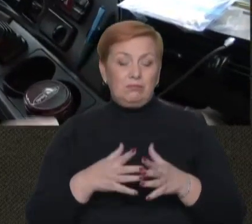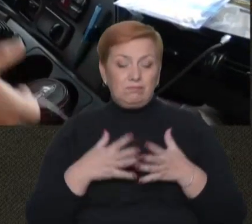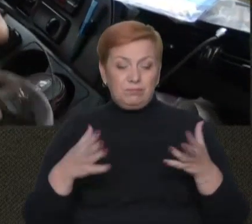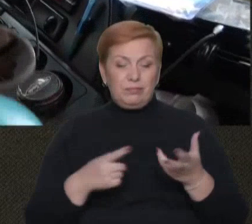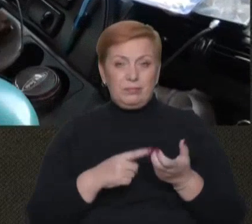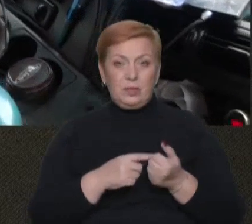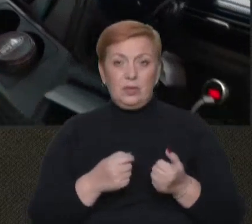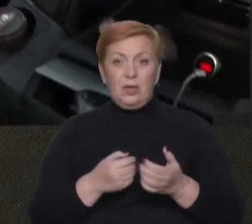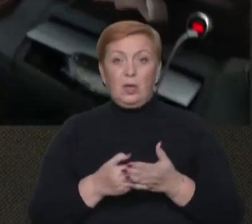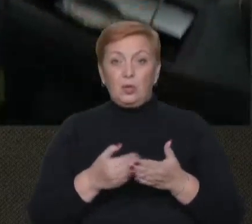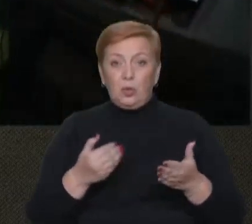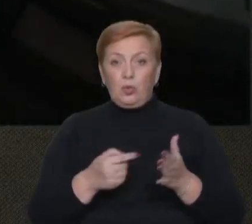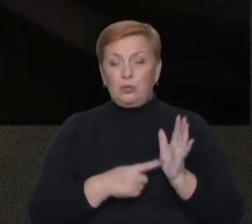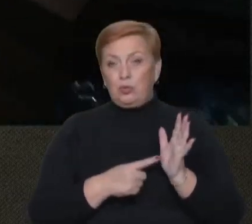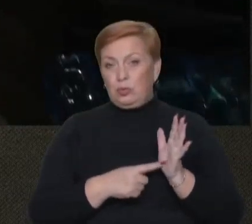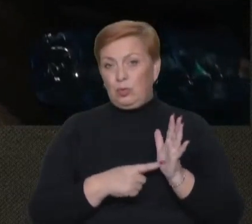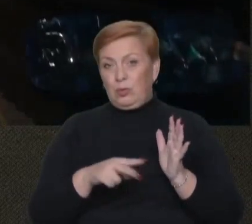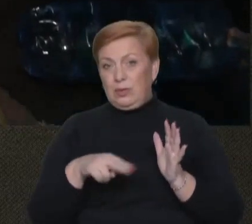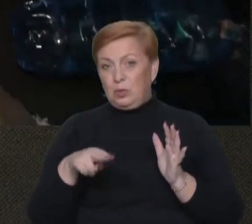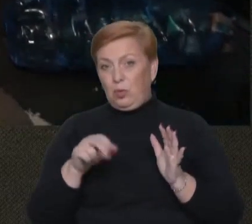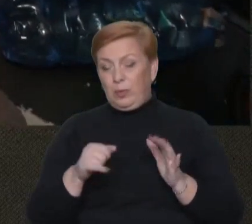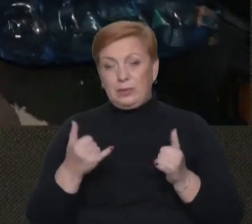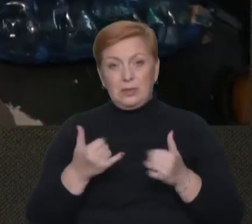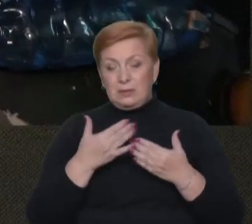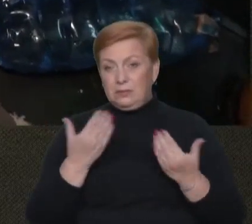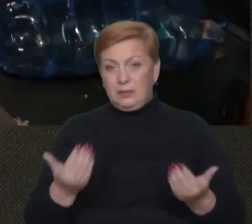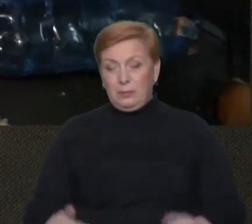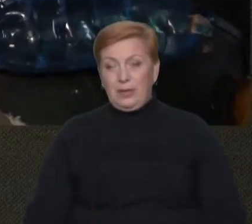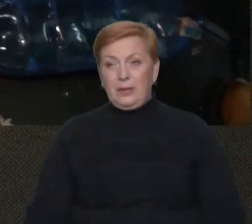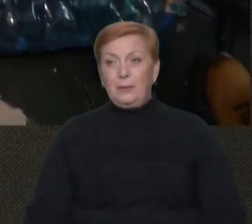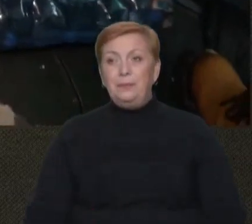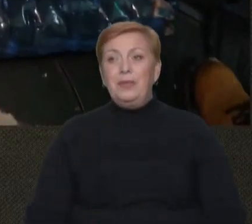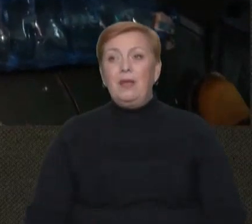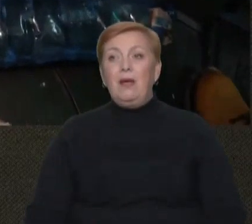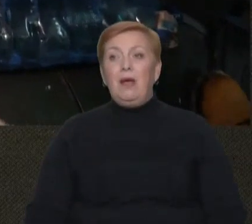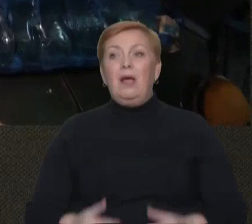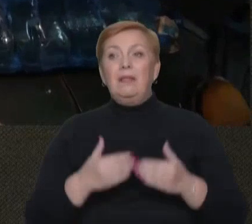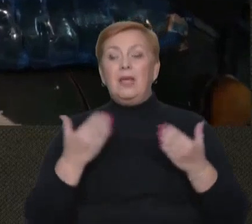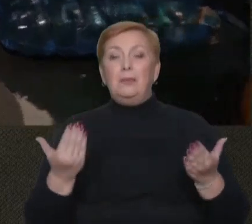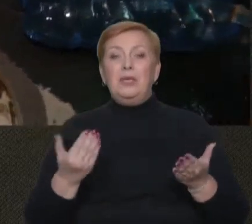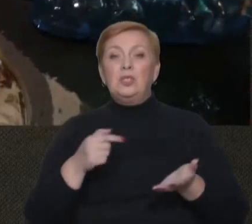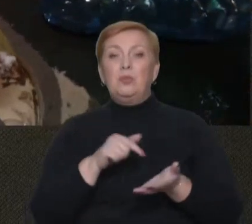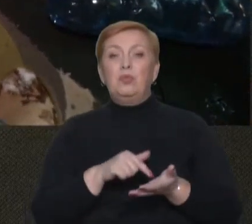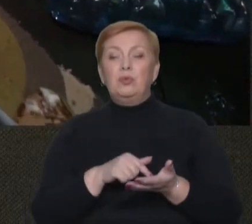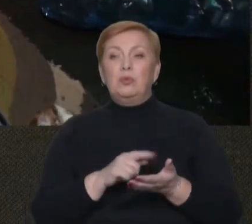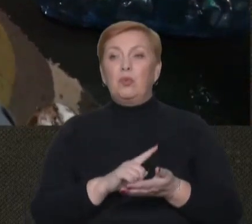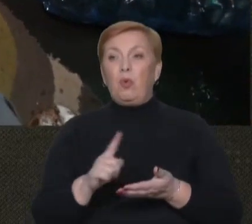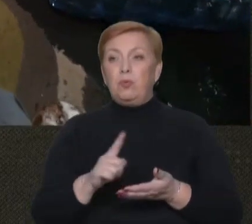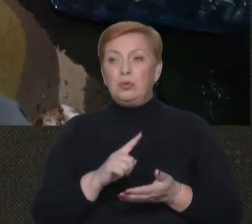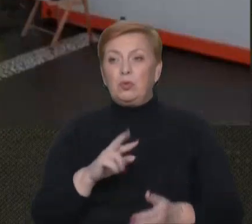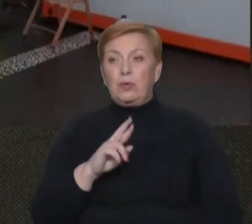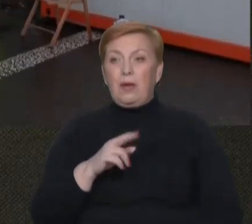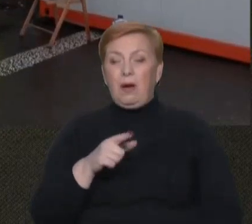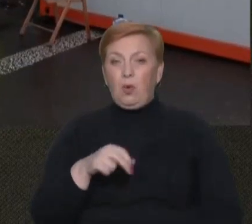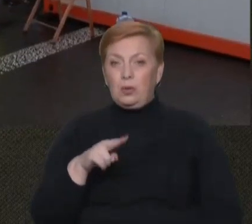6 листопада її немає бо до прикладу найбільший контроб Ягодин через якій раніше